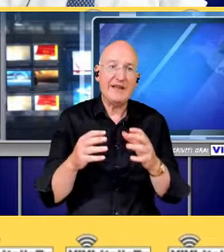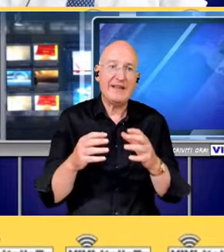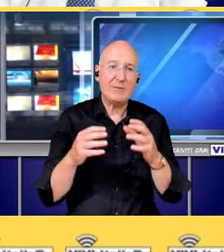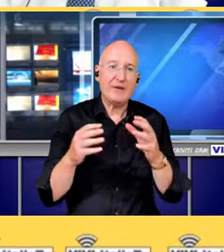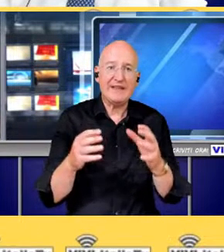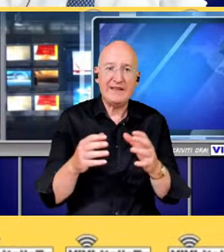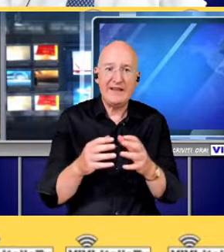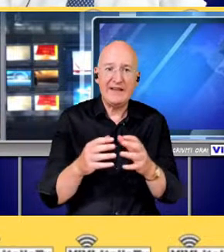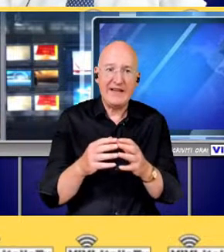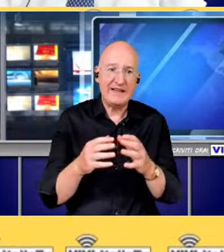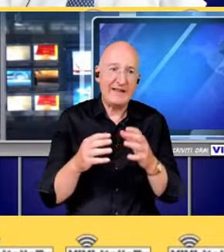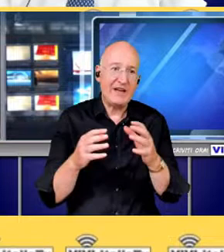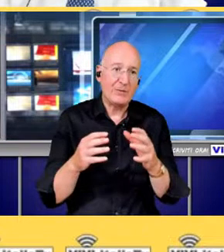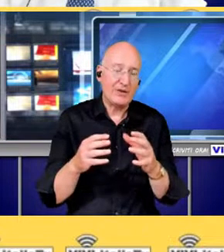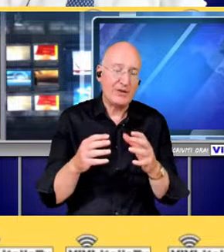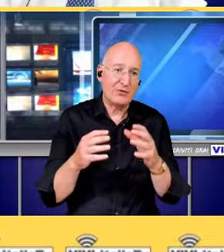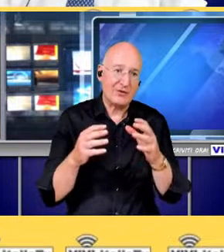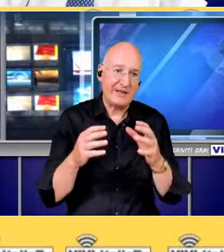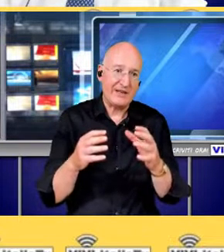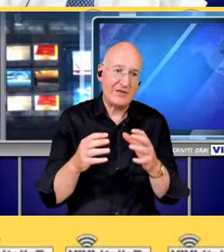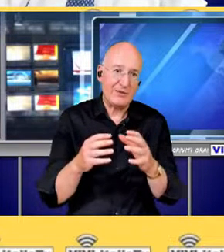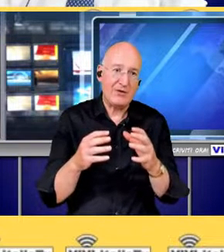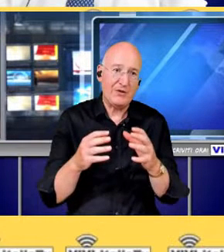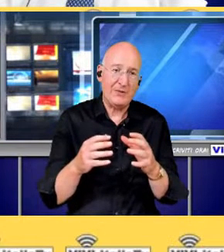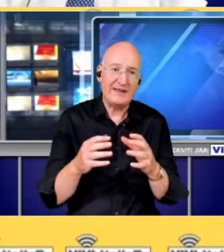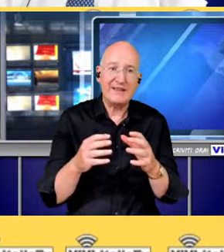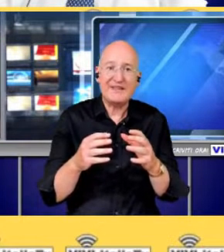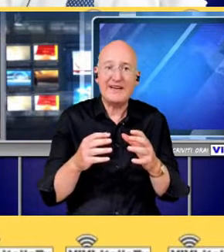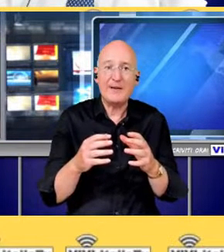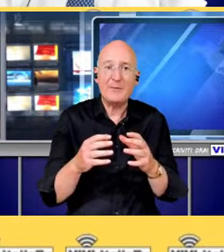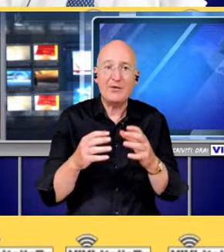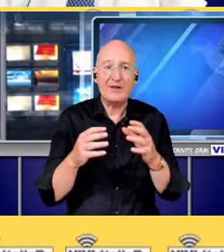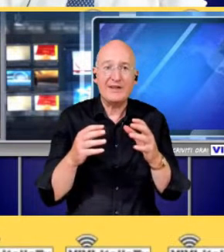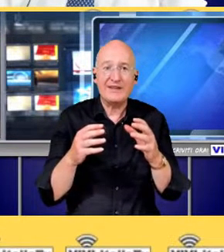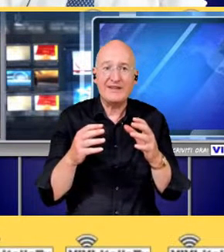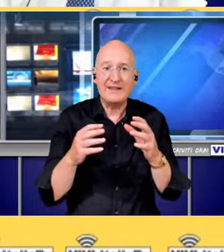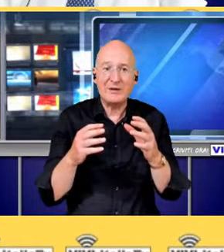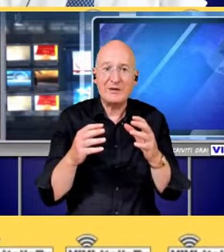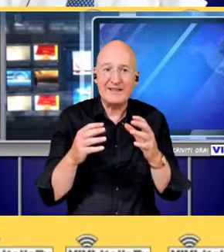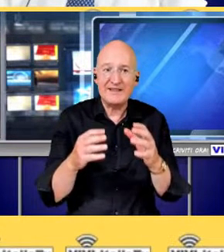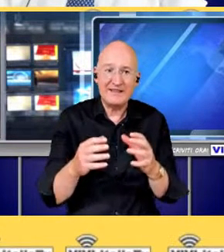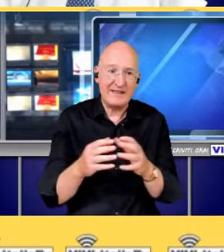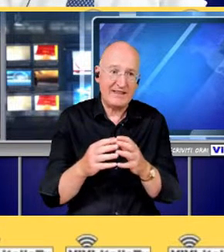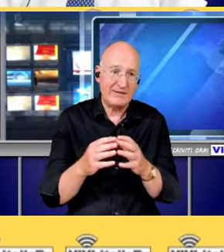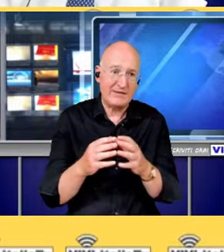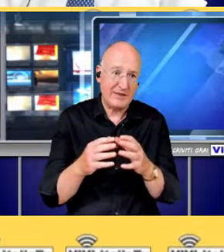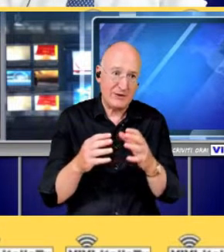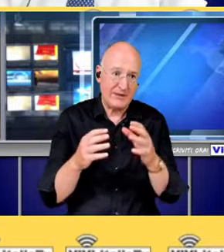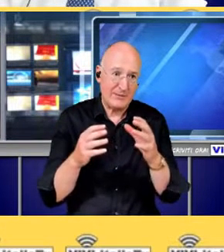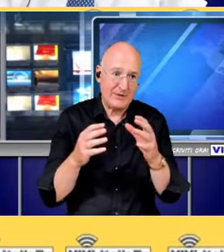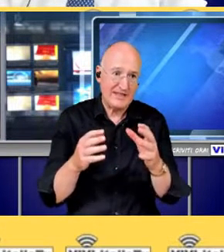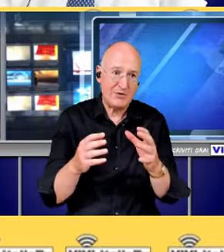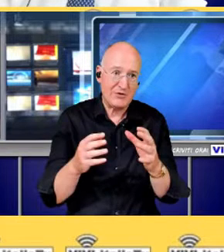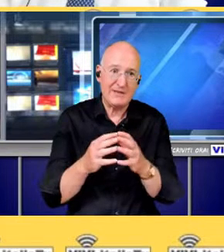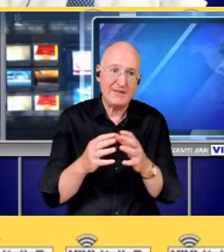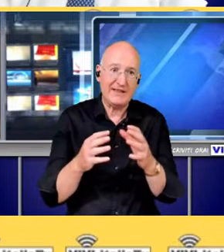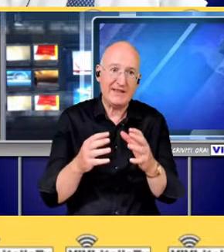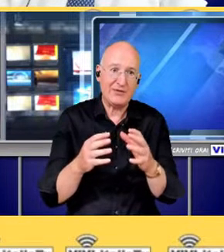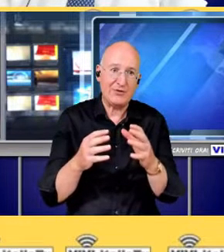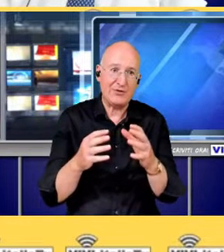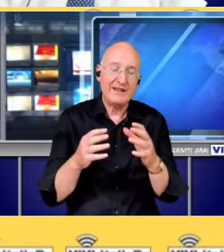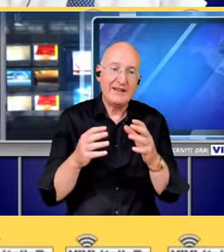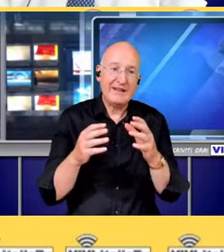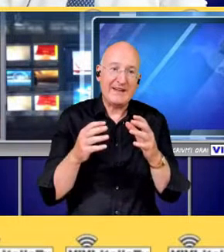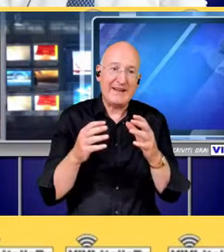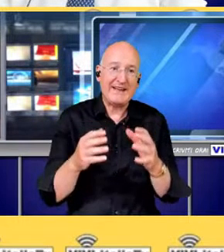possibilità di mettere in batteria gli altri e soprattutto nel caso di piccoli impianti c'è anche minore necessità di raffreddamento, perché pensiamo semplicemente